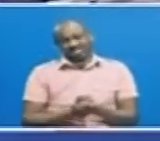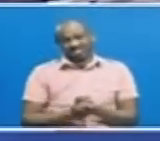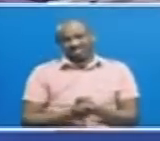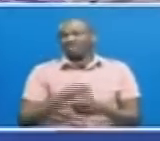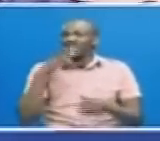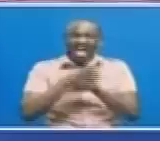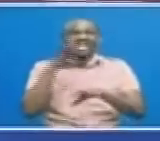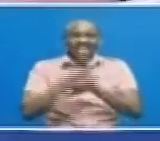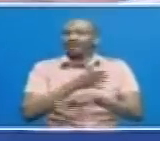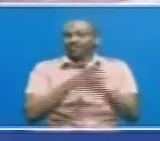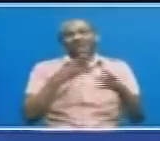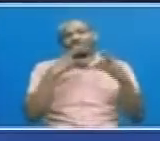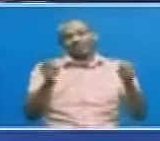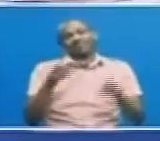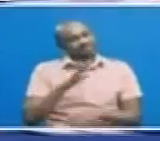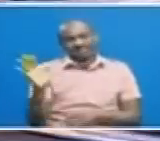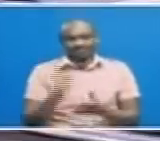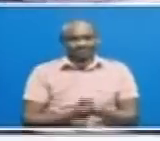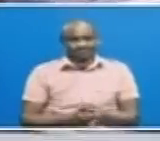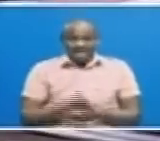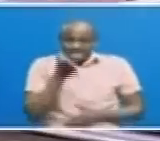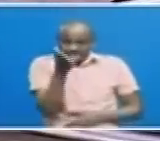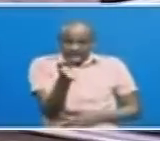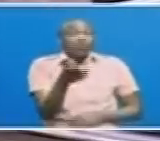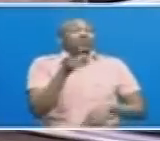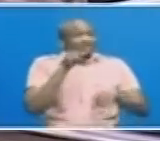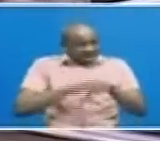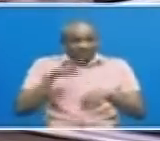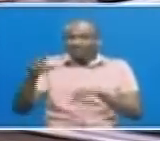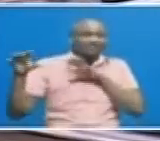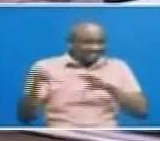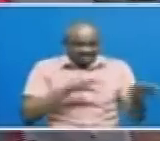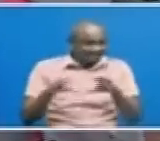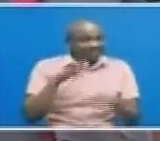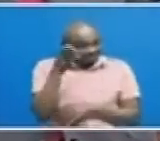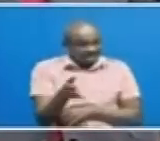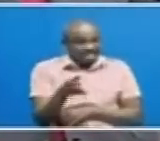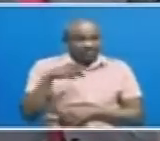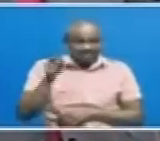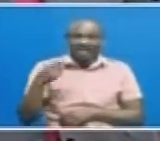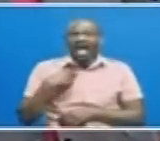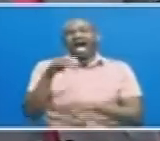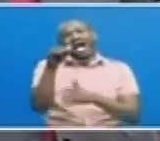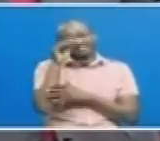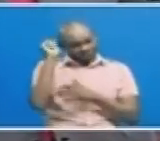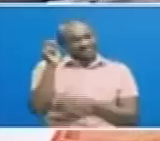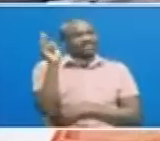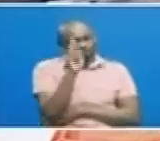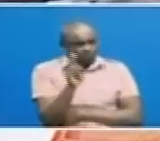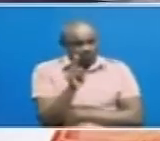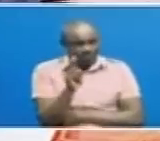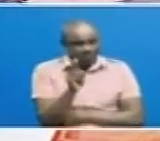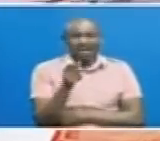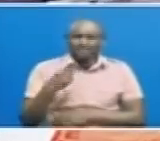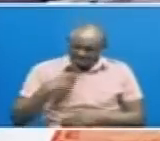Ni uongo tu tupu. Licha ya mahangaiko haya yote, bingwa huyu anaombi moja kwa Rais Uhuru Kenyatta.